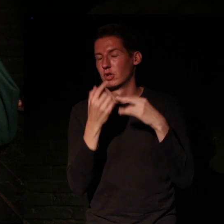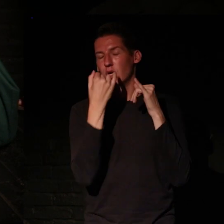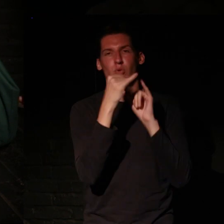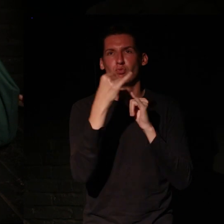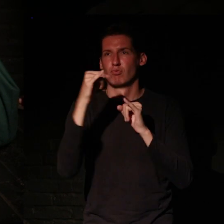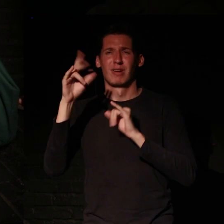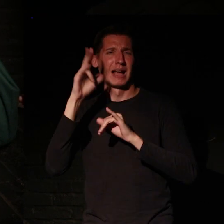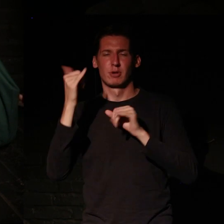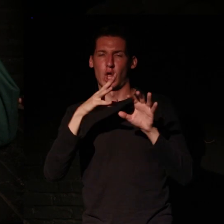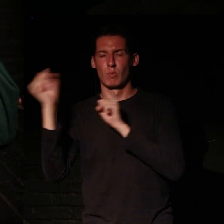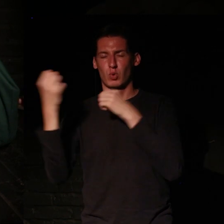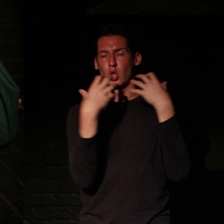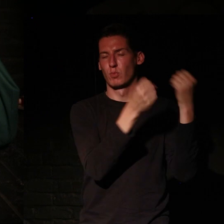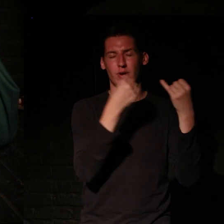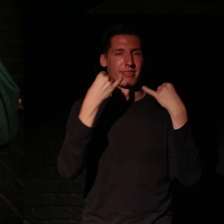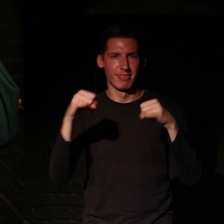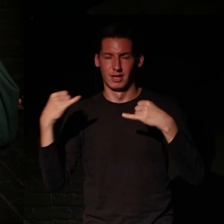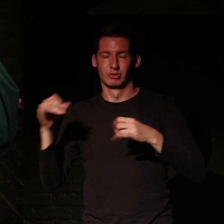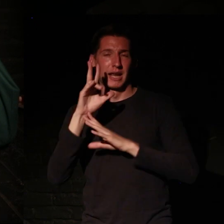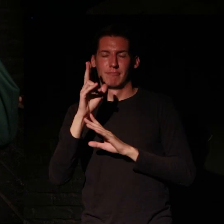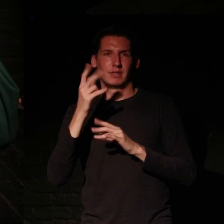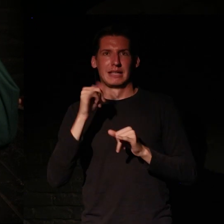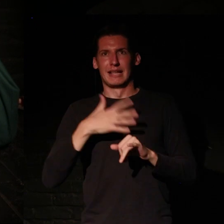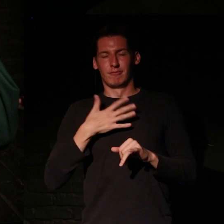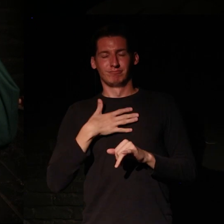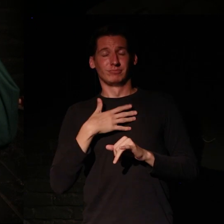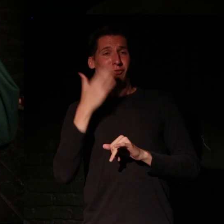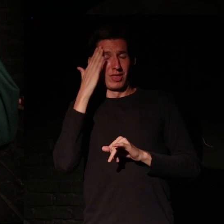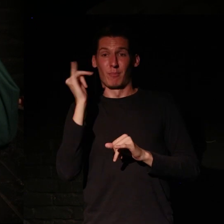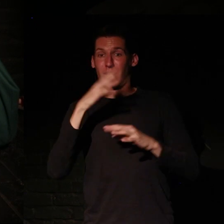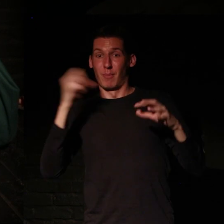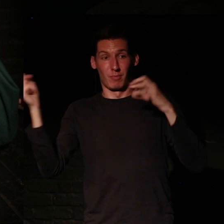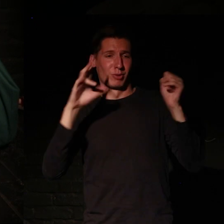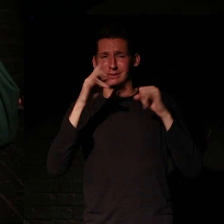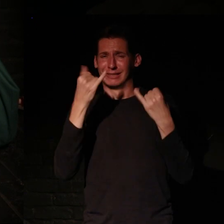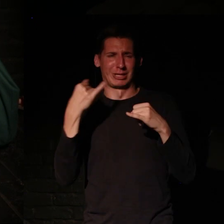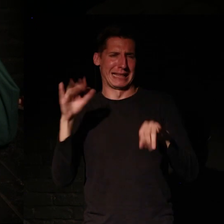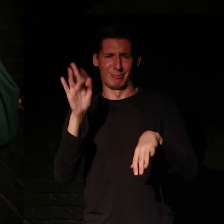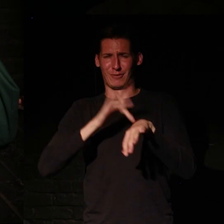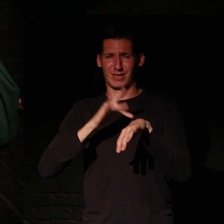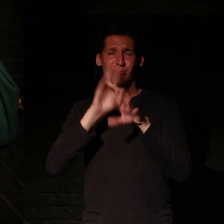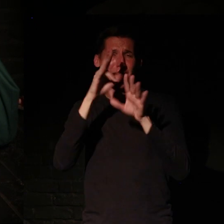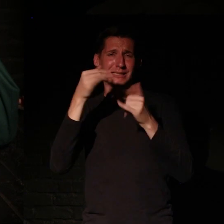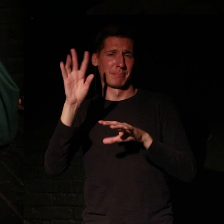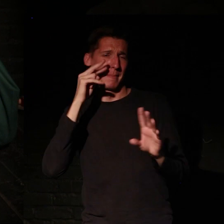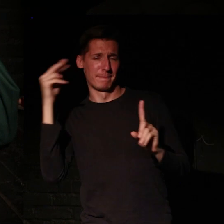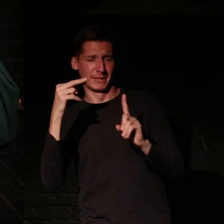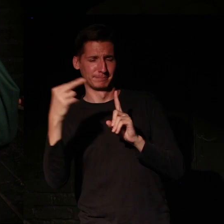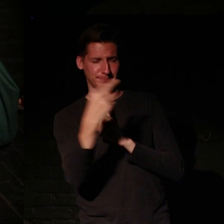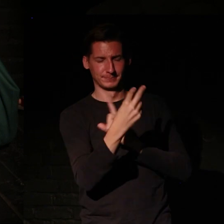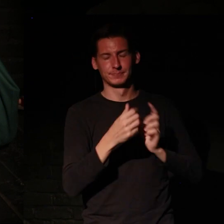na hermeneutyce podejrzeń, no to otrzymamy inne wyniki, inne rezultaty naszej